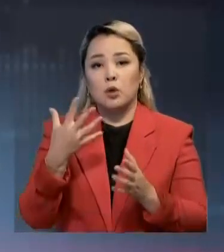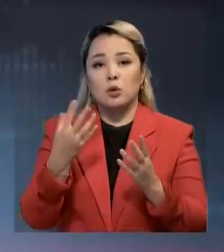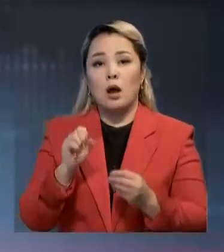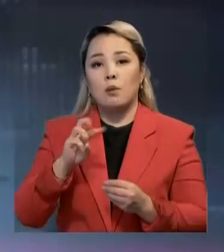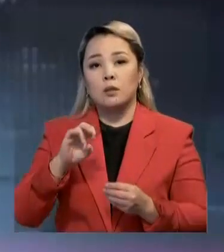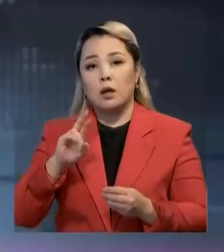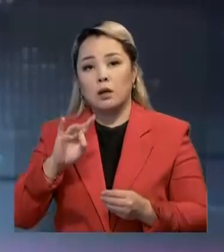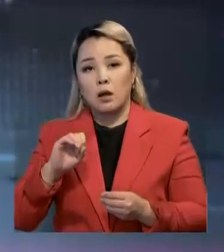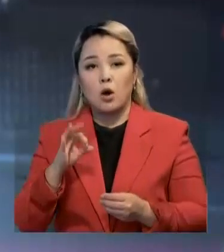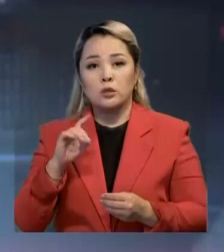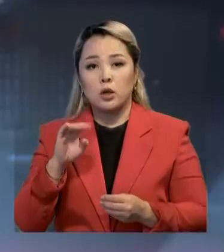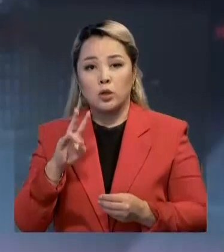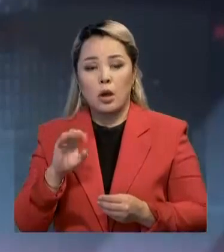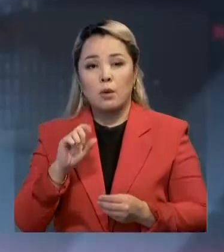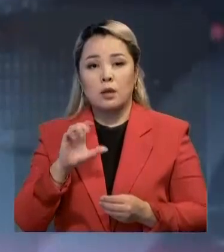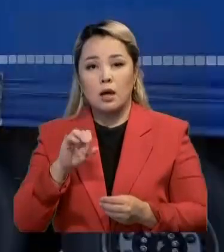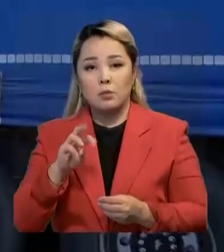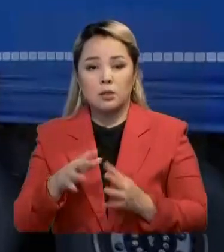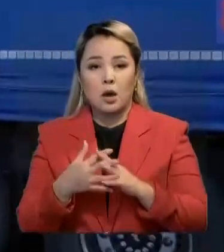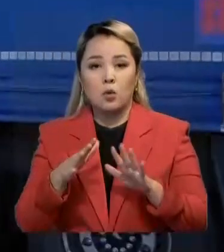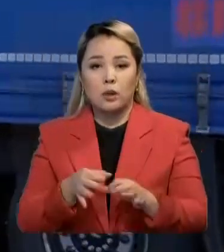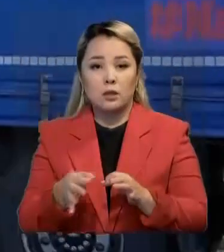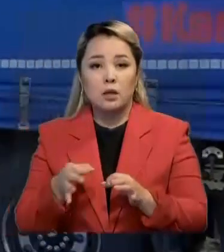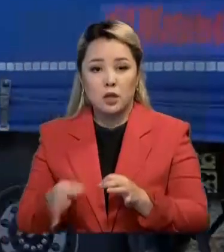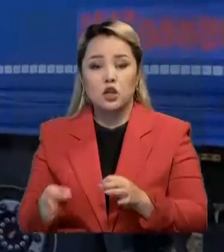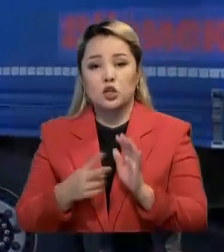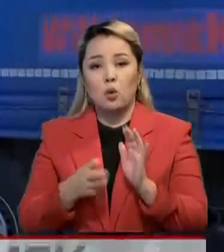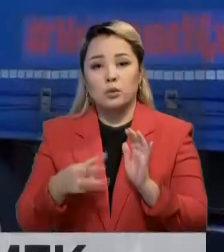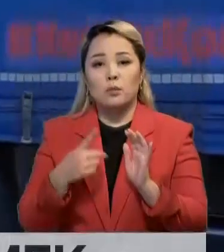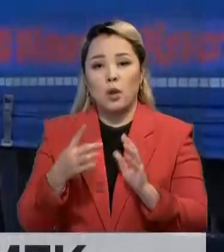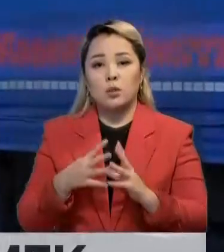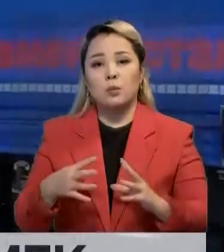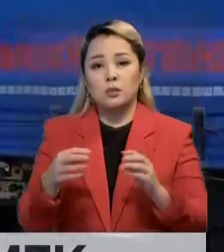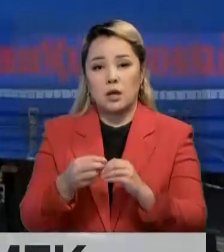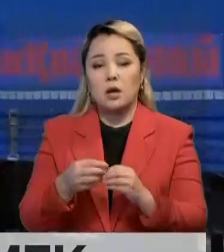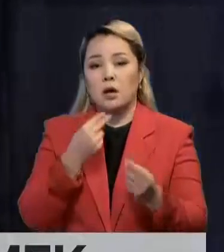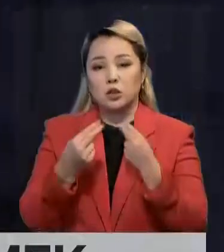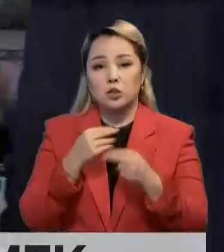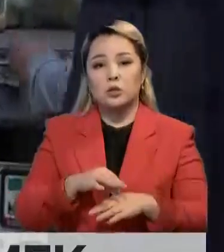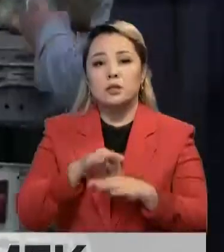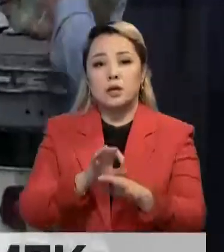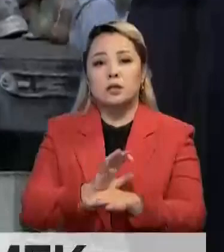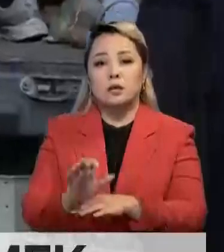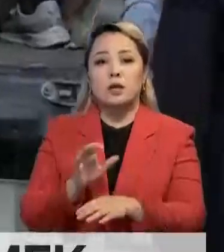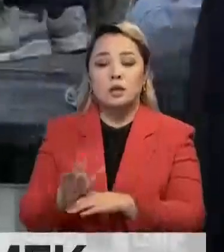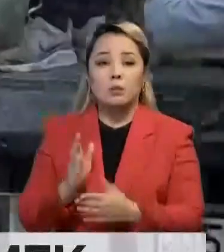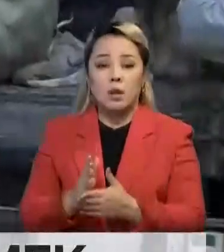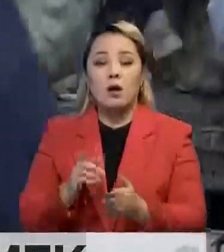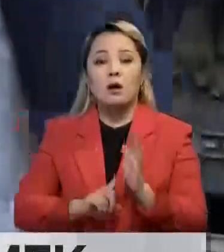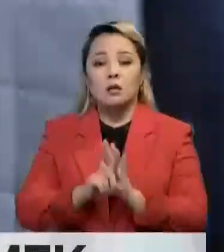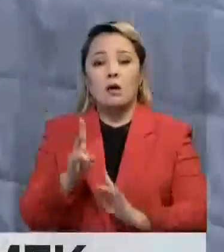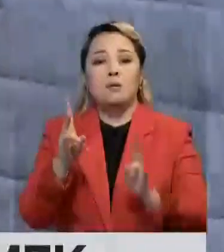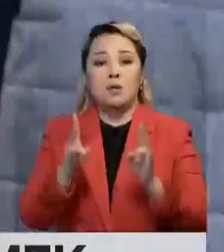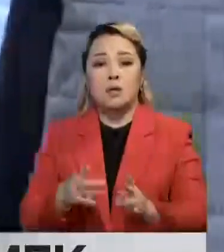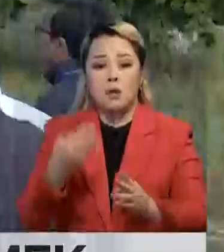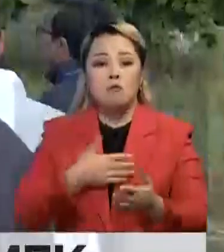Аманқарағай, Озерное және Басаман ауылдарында тұратын 731 отбасыға азық-түлік жеткізді. Сонымен қатар апат басталған күннен